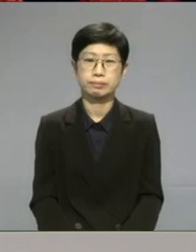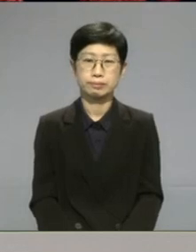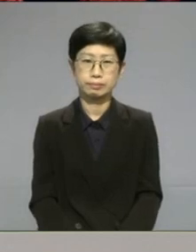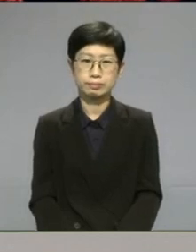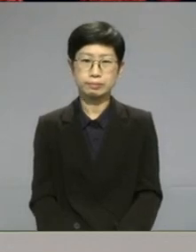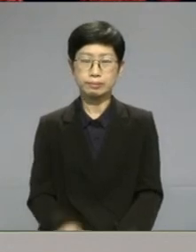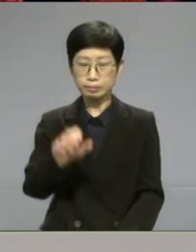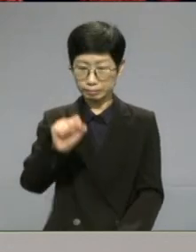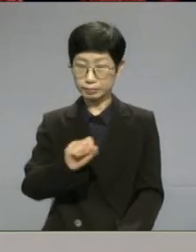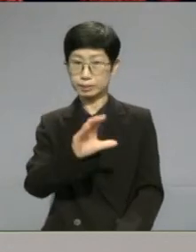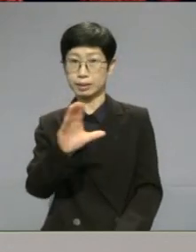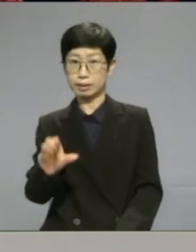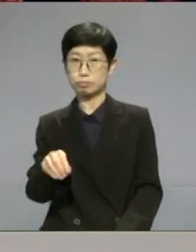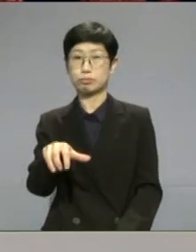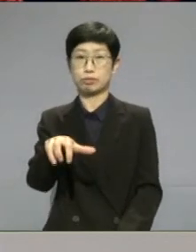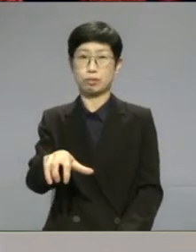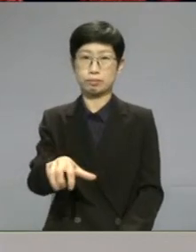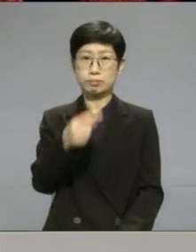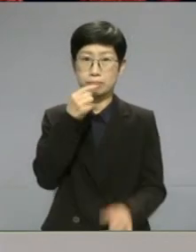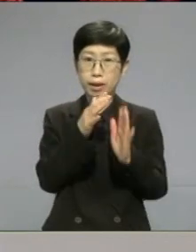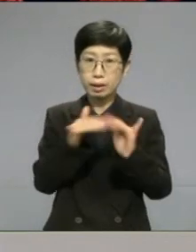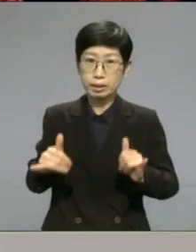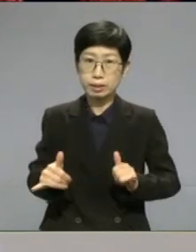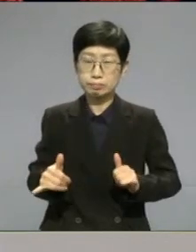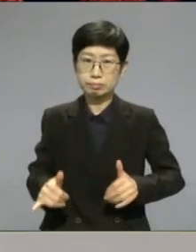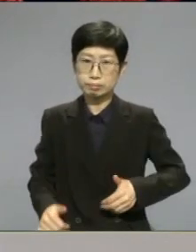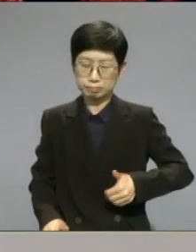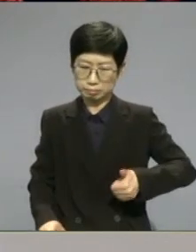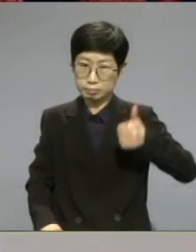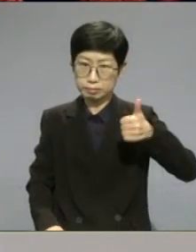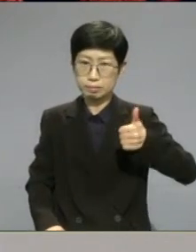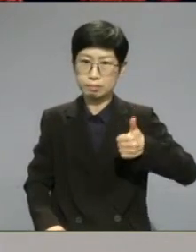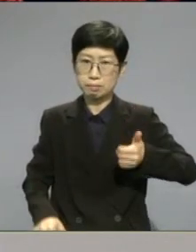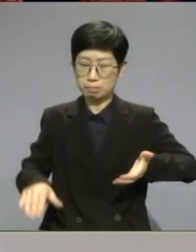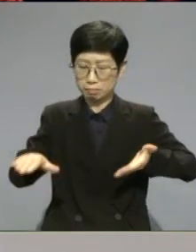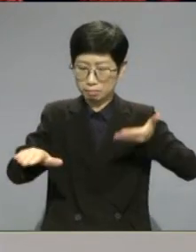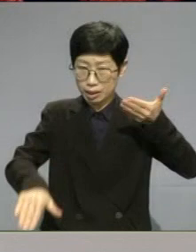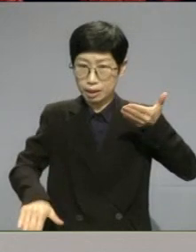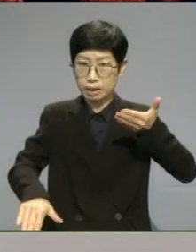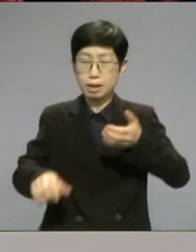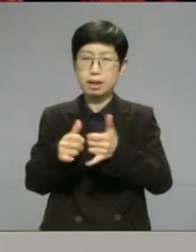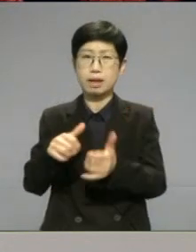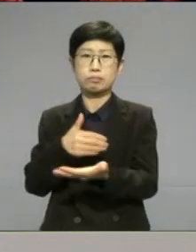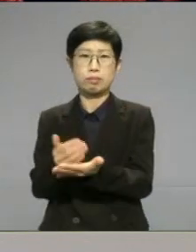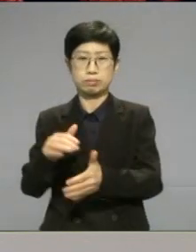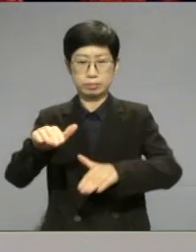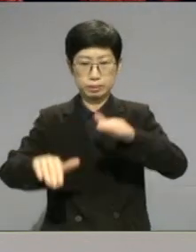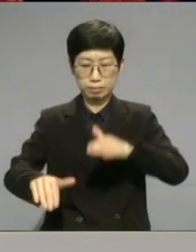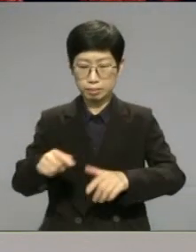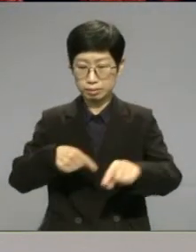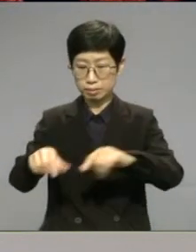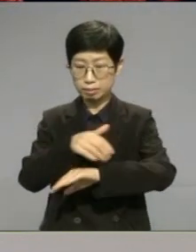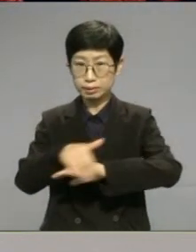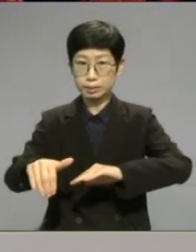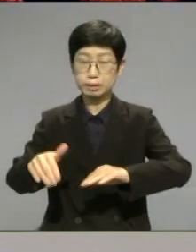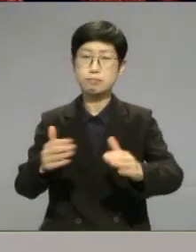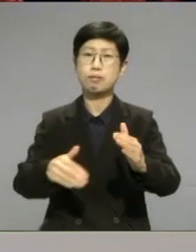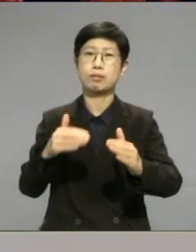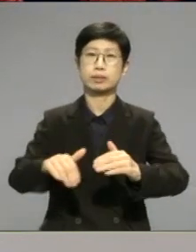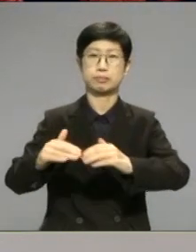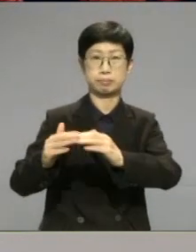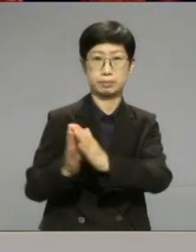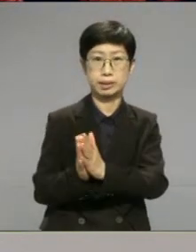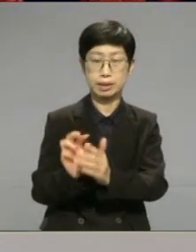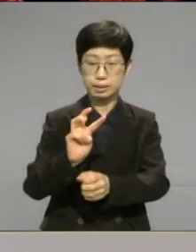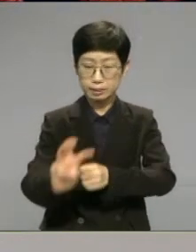네, 남아프리카 공화국에서 백인 우월주의에 근거한 극단적인 인종차별 정책이 공식 철폐된 지 오늘로